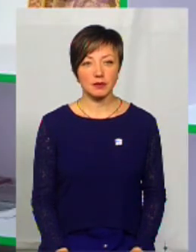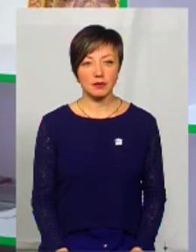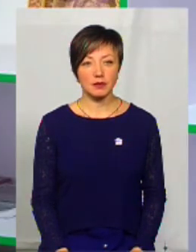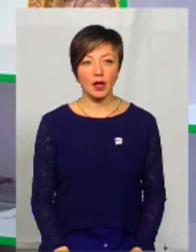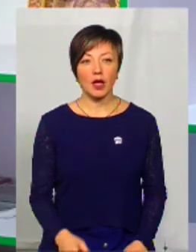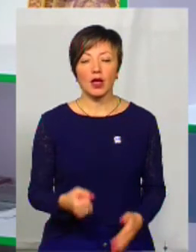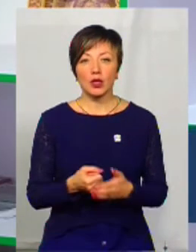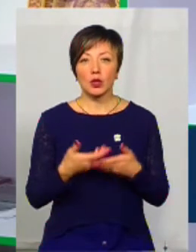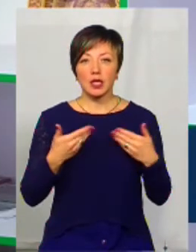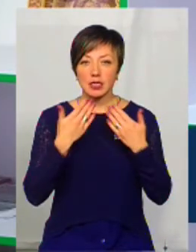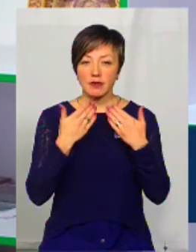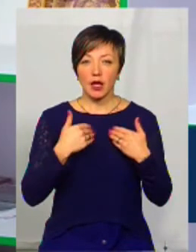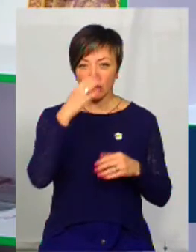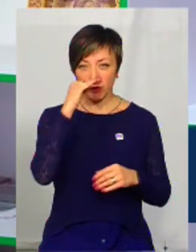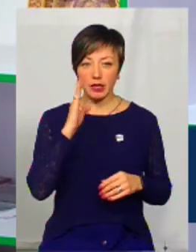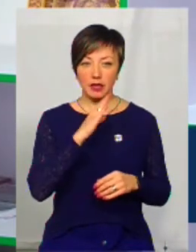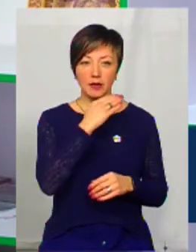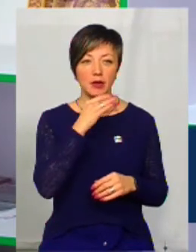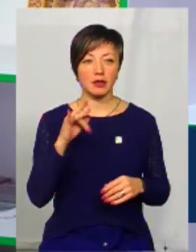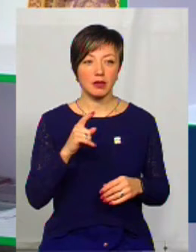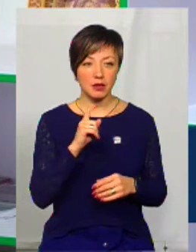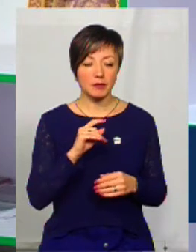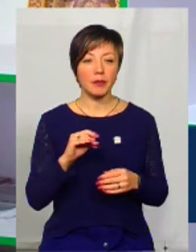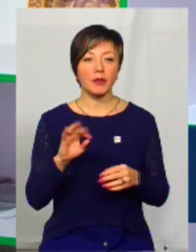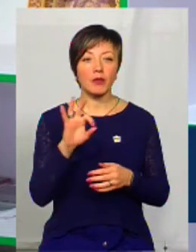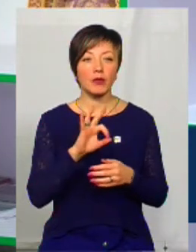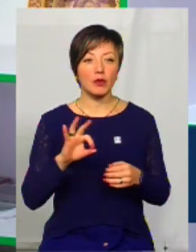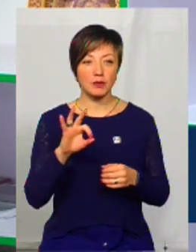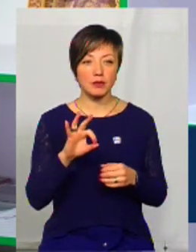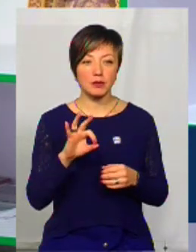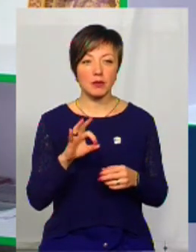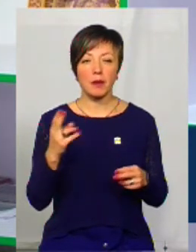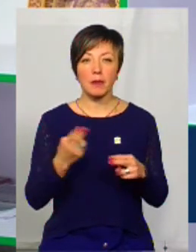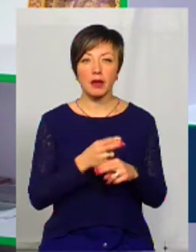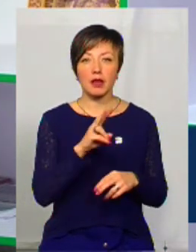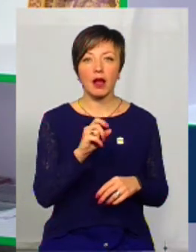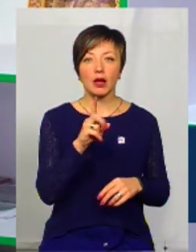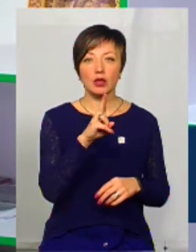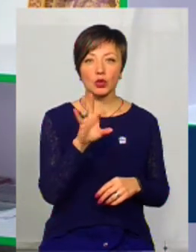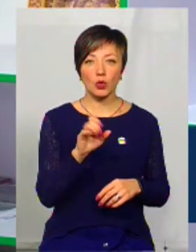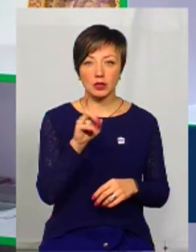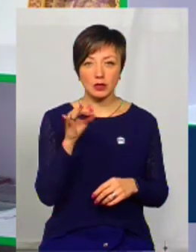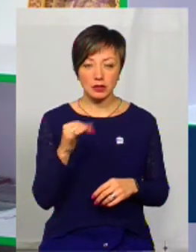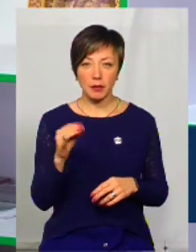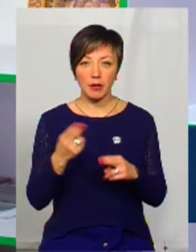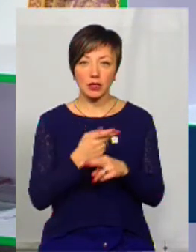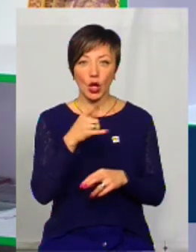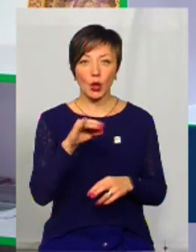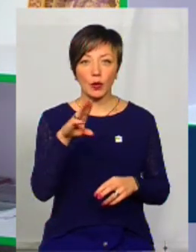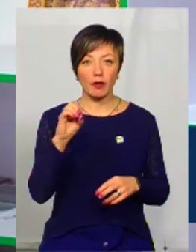До нас звертаються батьки неодноразово з приводу безлактозного і безглютенного